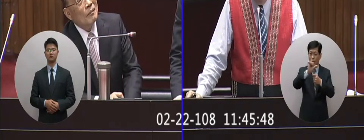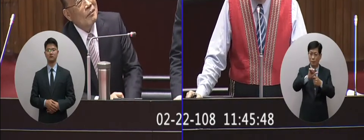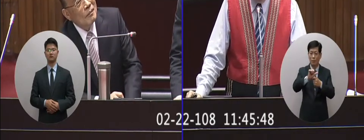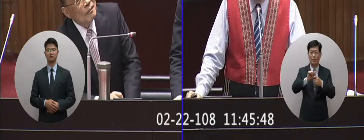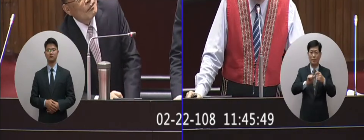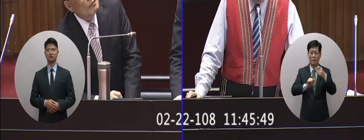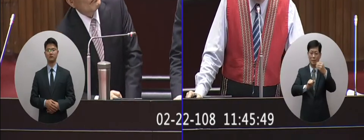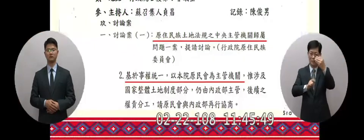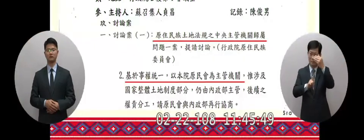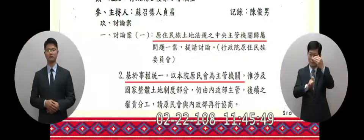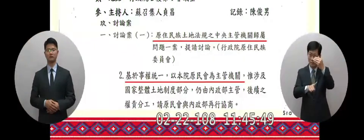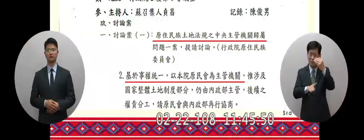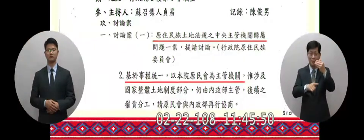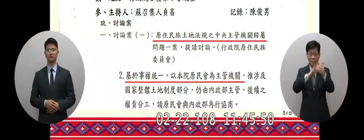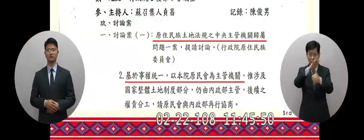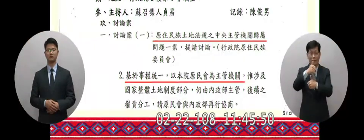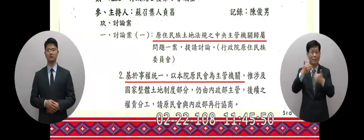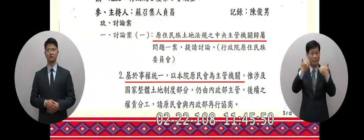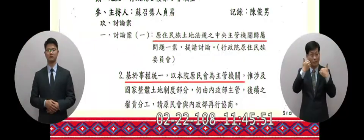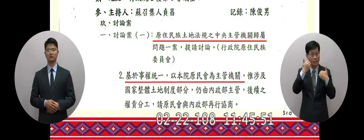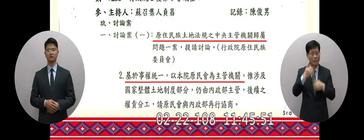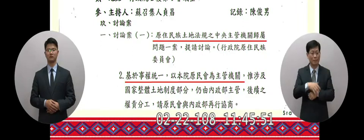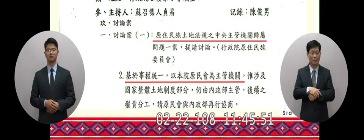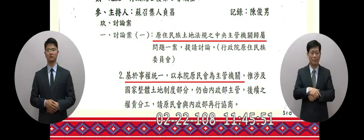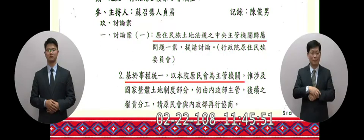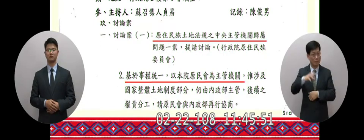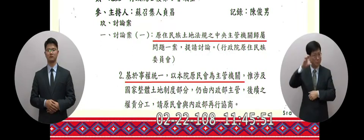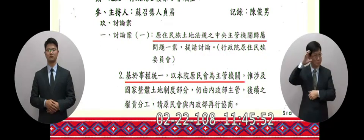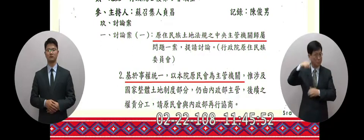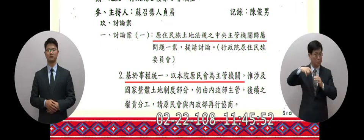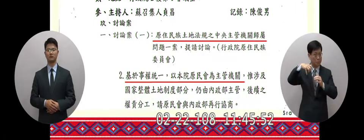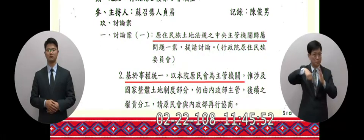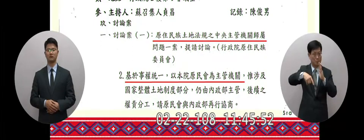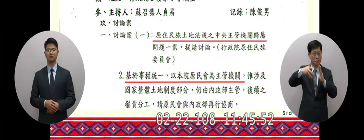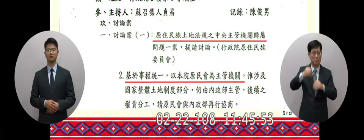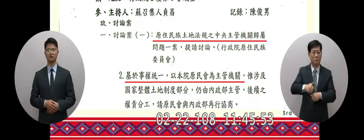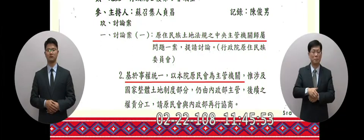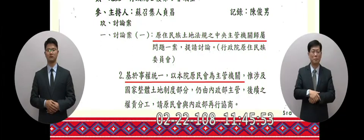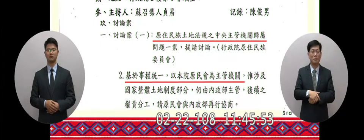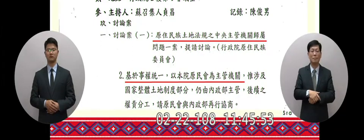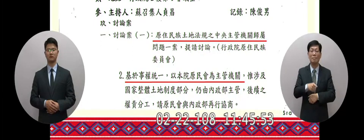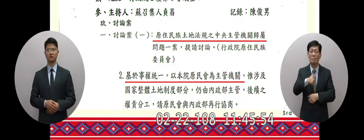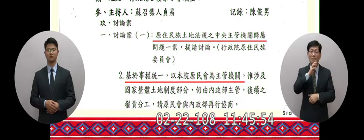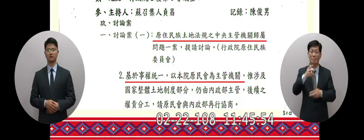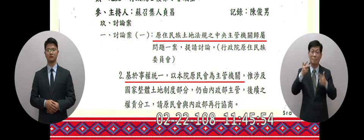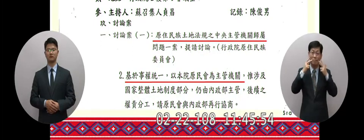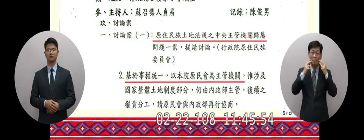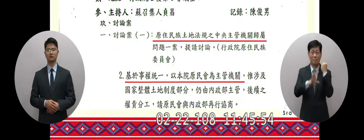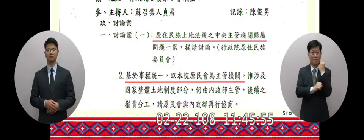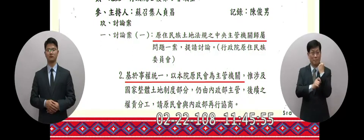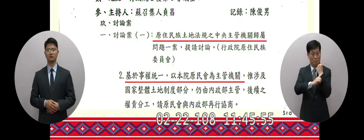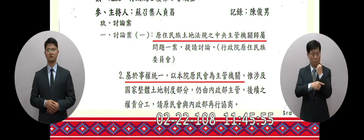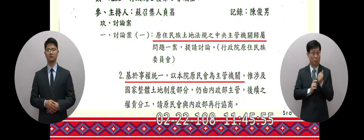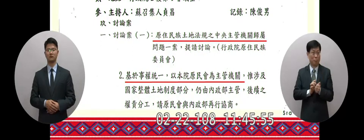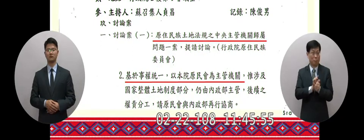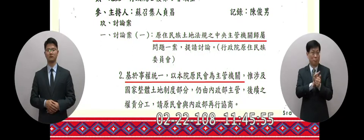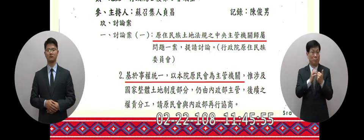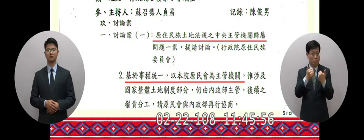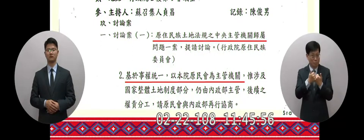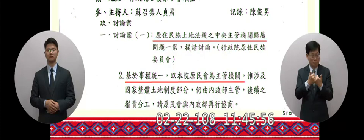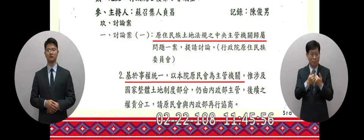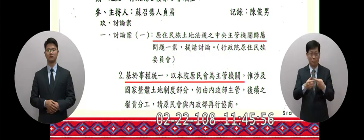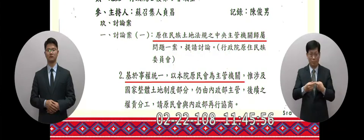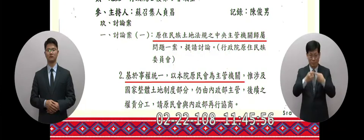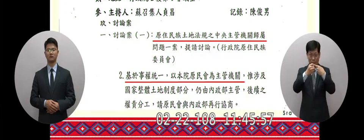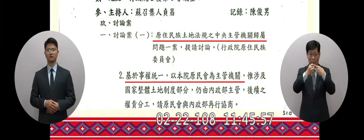1995年9月11日召集人是苏贞昌院长，这个是原住民族基本法推动会的第